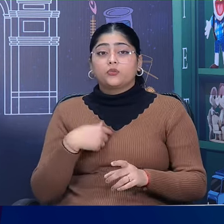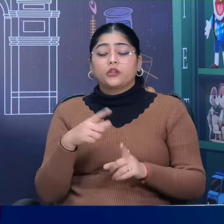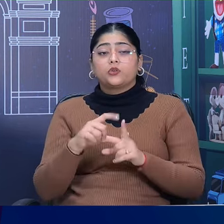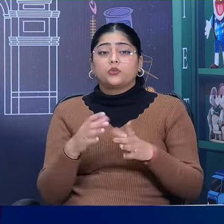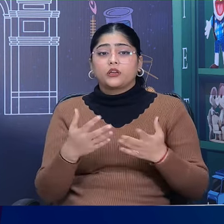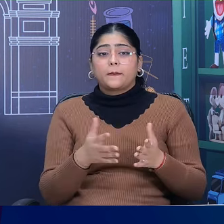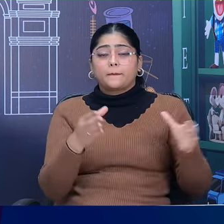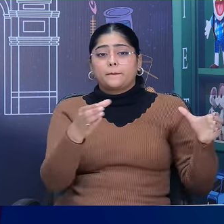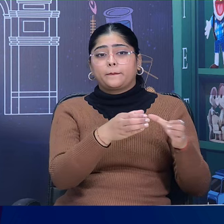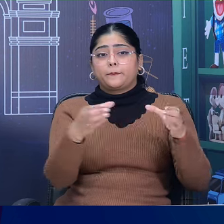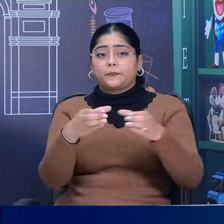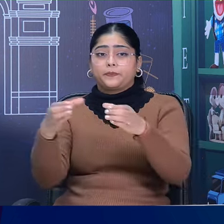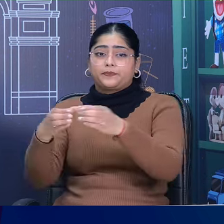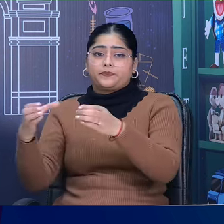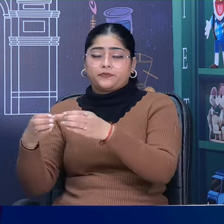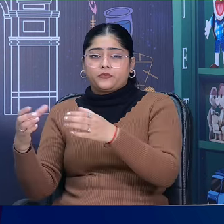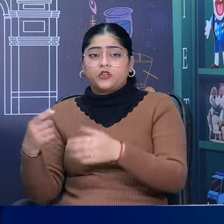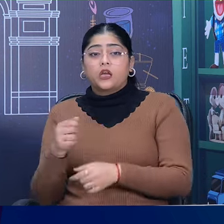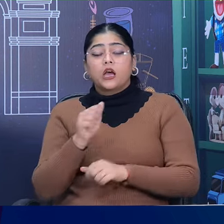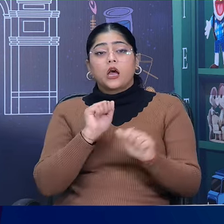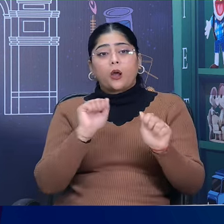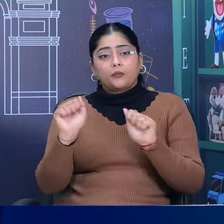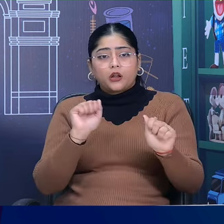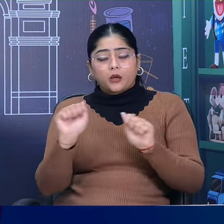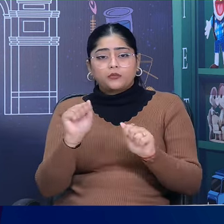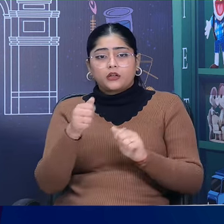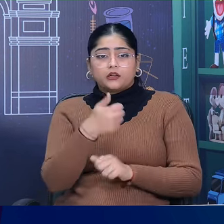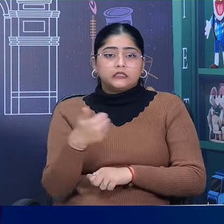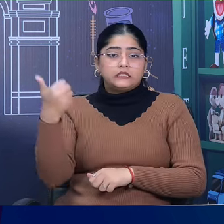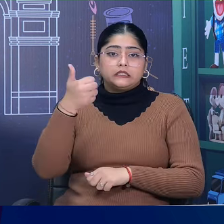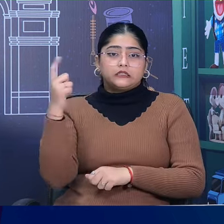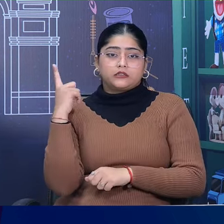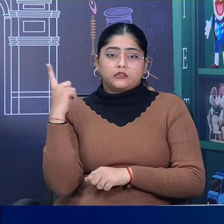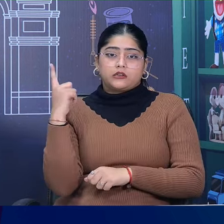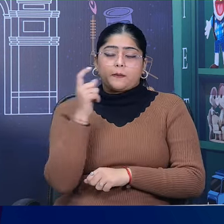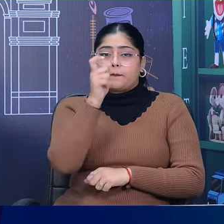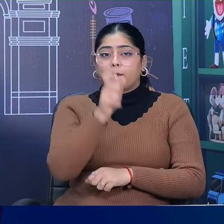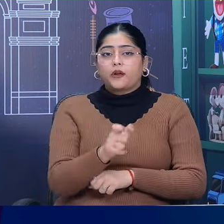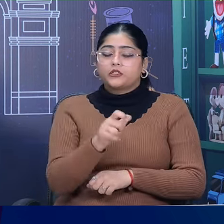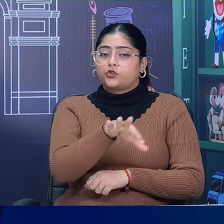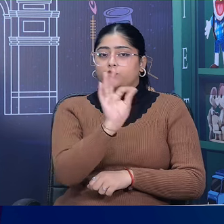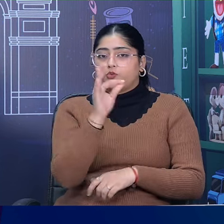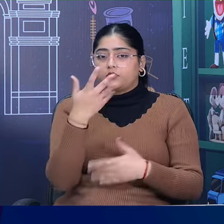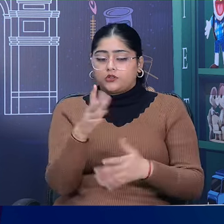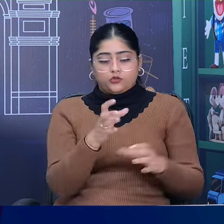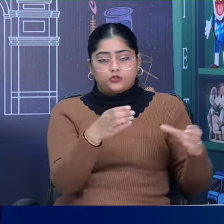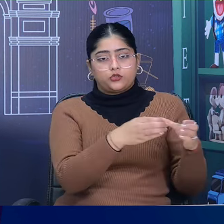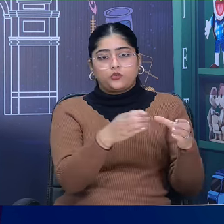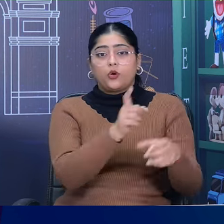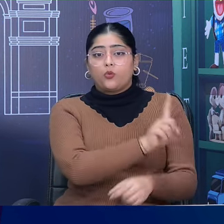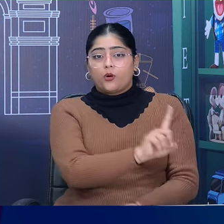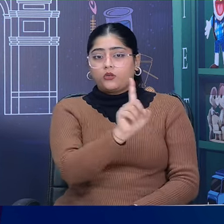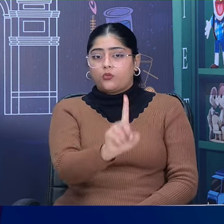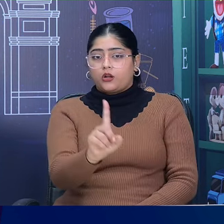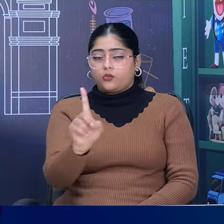ग्रुप में कहूंगा कि आप सभी अपना एक प्रतिनिधि चुन लीजिए ठीक है आप अपना एक रिप्रेजेंटेटिव चुन लीजिए जो रिप्रेजेंटेटिव इस